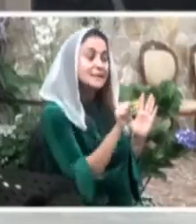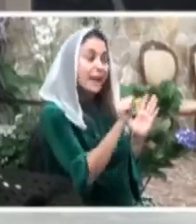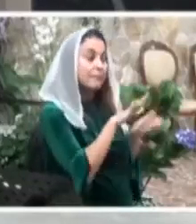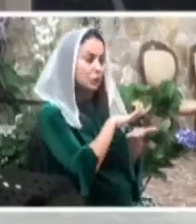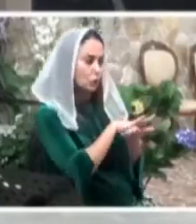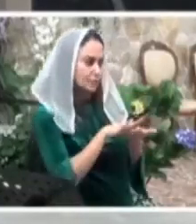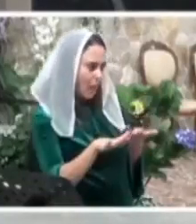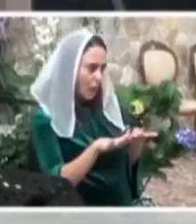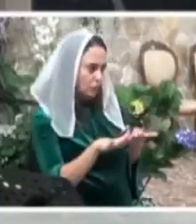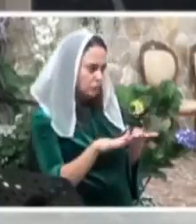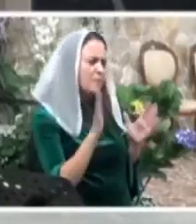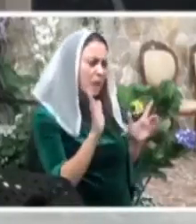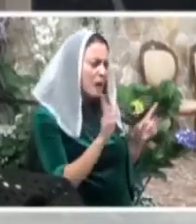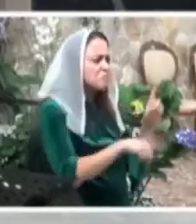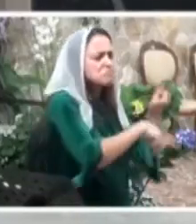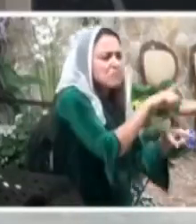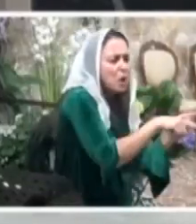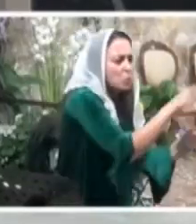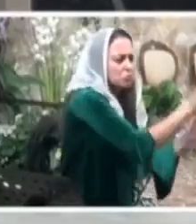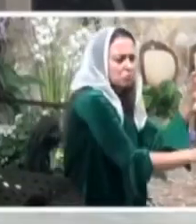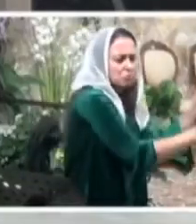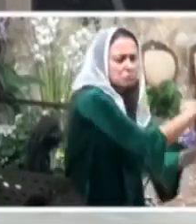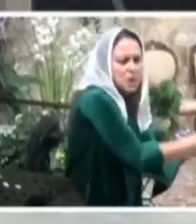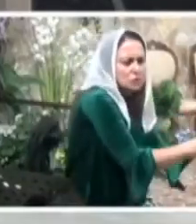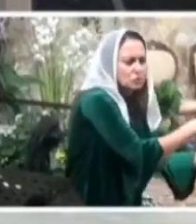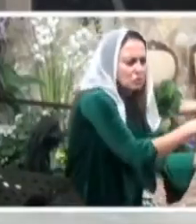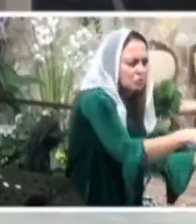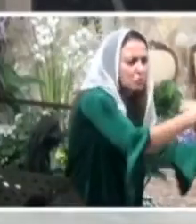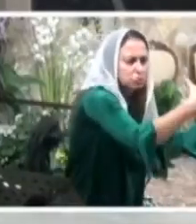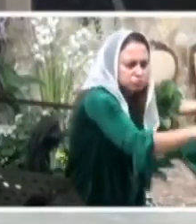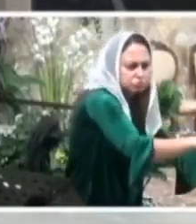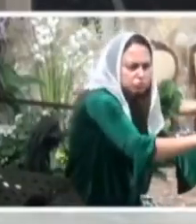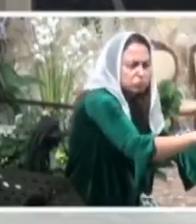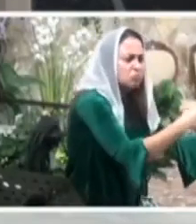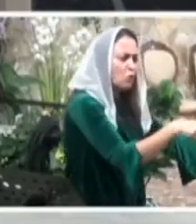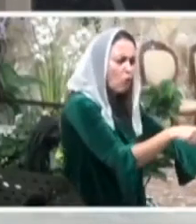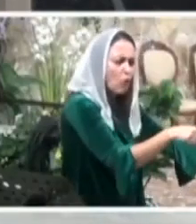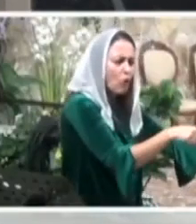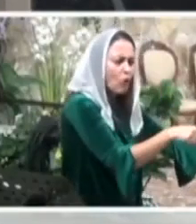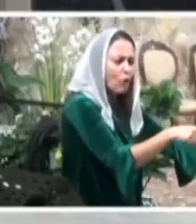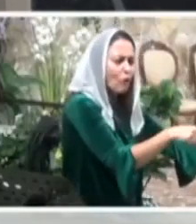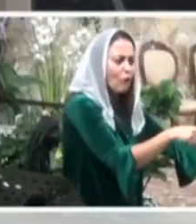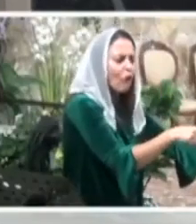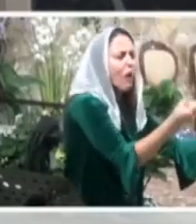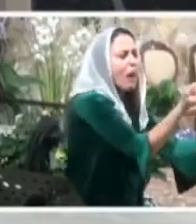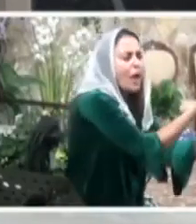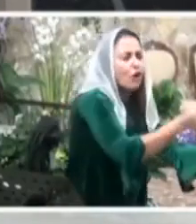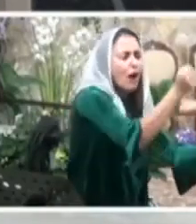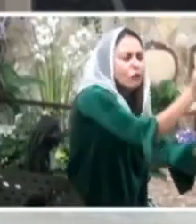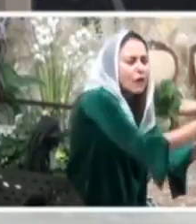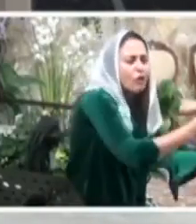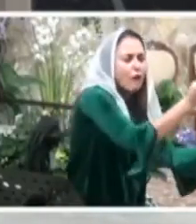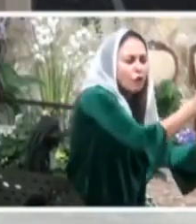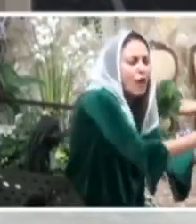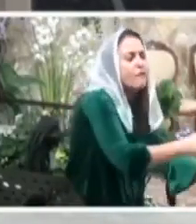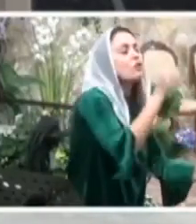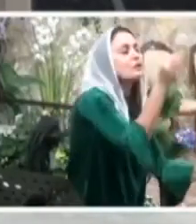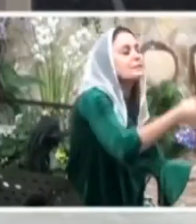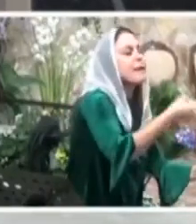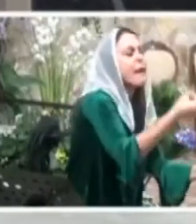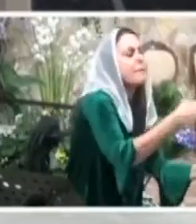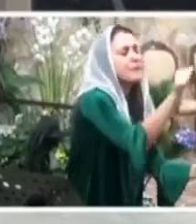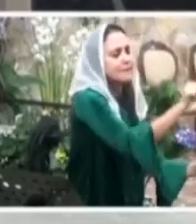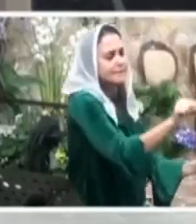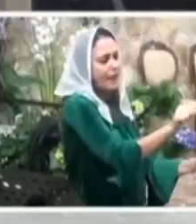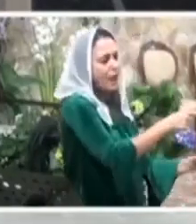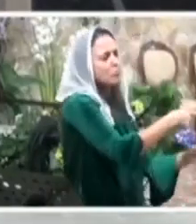con grande facilità non osservavano il giorno di sabato e tranquillamente